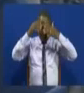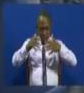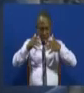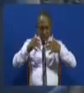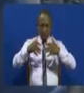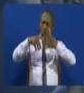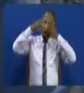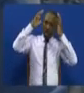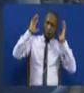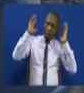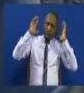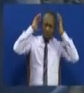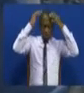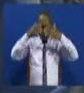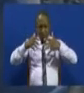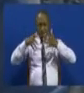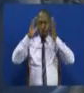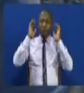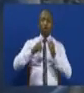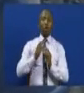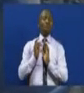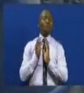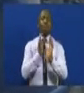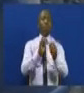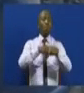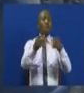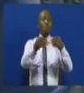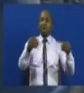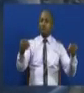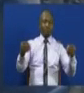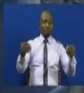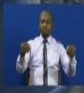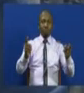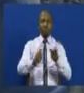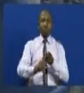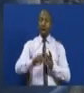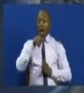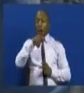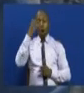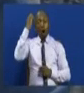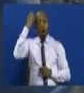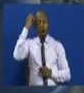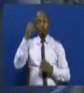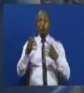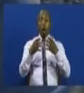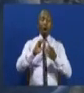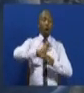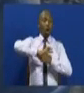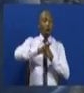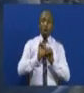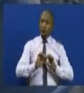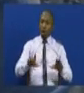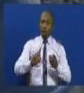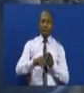anapumzika, asifanyiwe mfululizo. Hawa ni kwa wagonjwa wa corona ambao wameshaathirika sana.